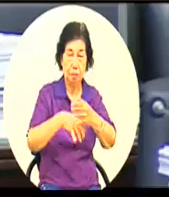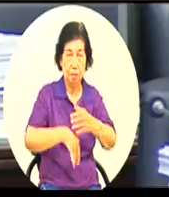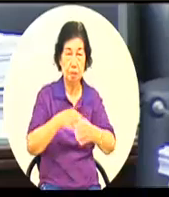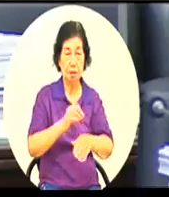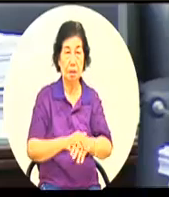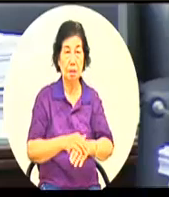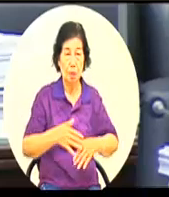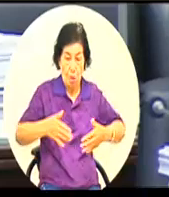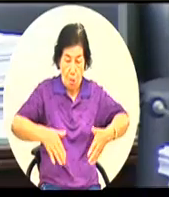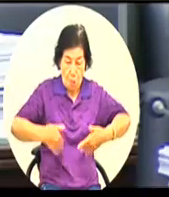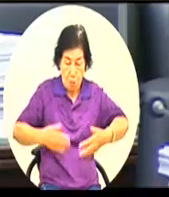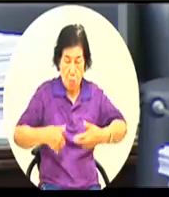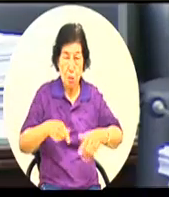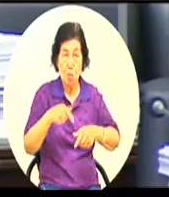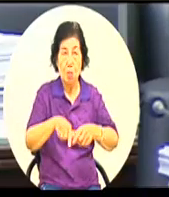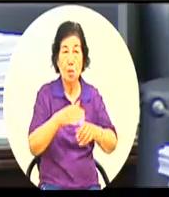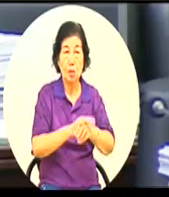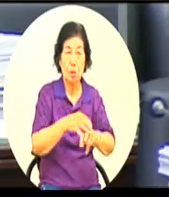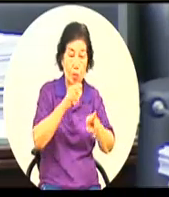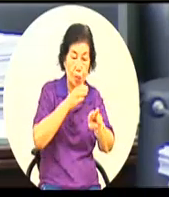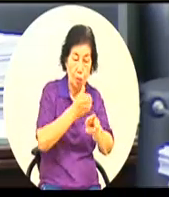轻轨准好过，